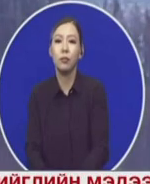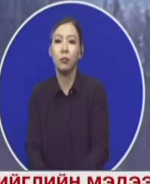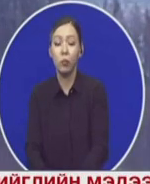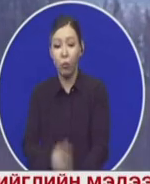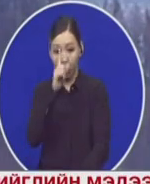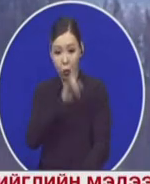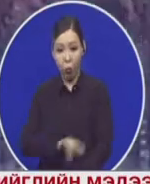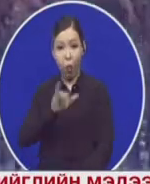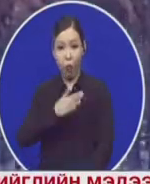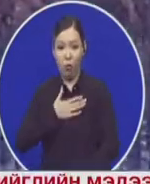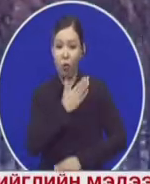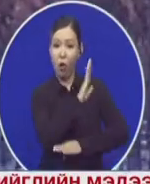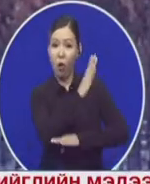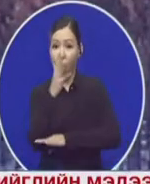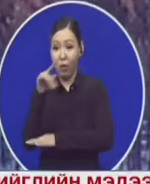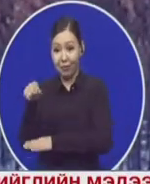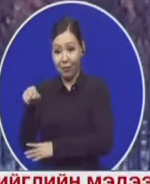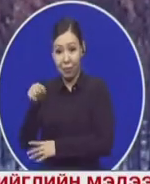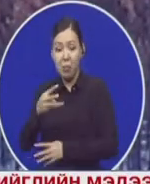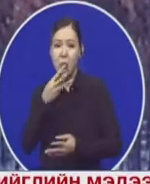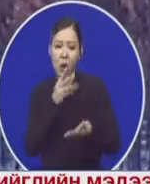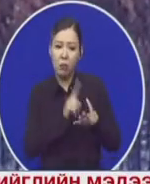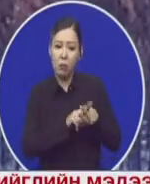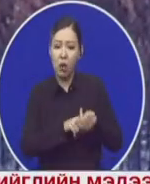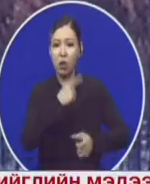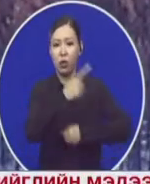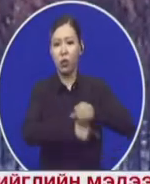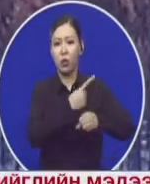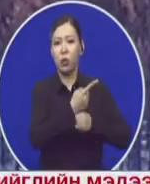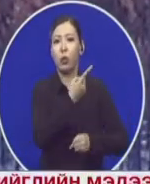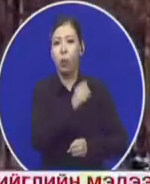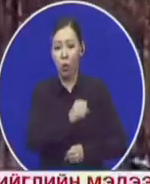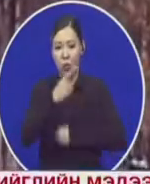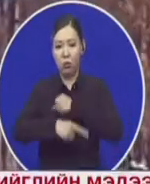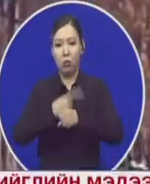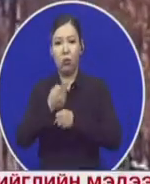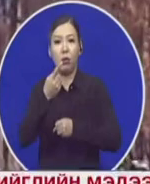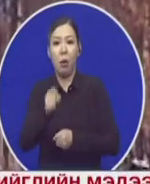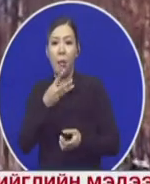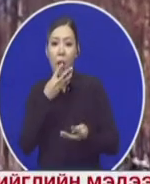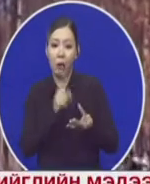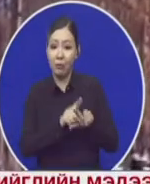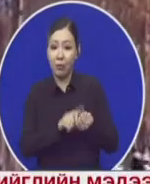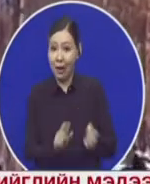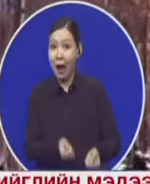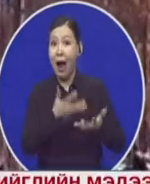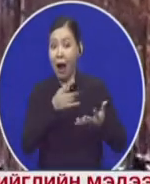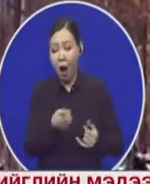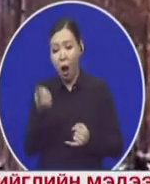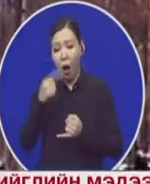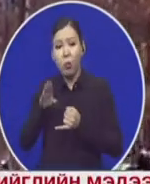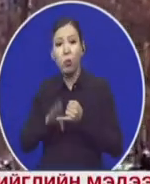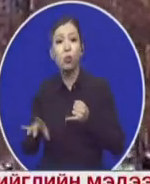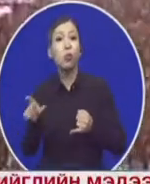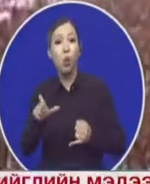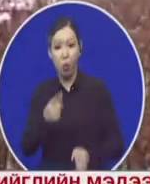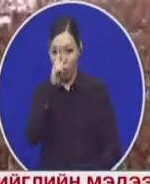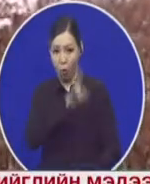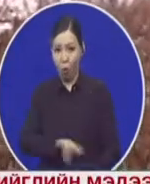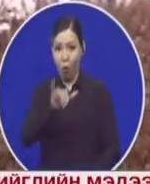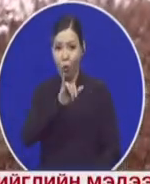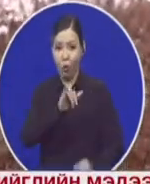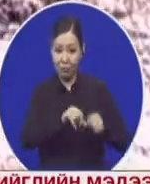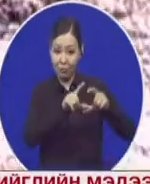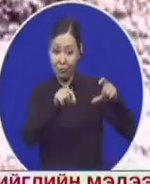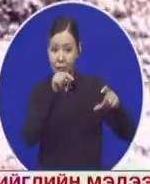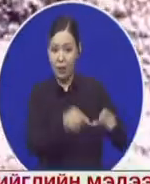За Монгол улсын айн сангийн бүртгэл мэдээллийг жилд нэг удаа шинчилж гаргадаг. Хамгийн сүүлд гаргасан мэдээллээс харвал нийт нутаг дэвсгэрийн хэмжээнд 1.2